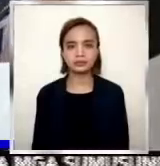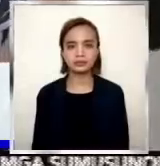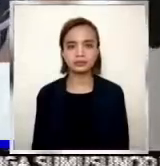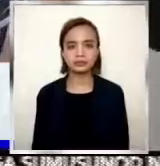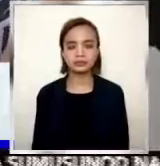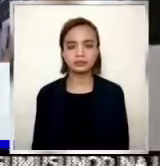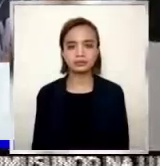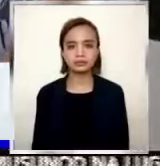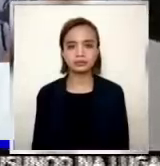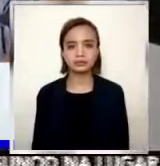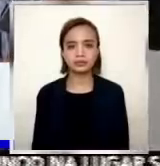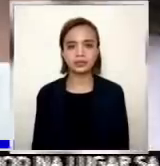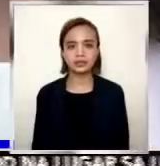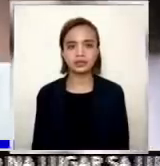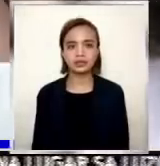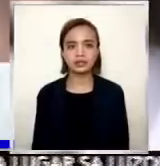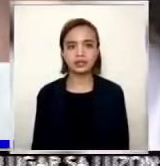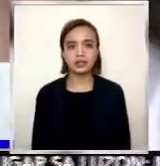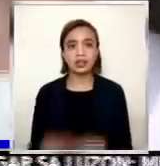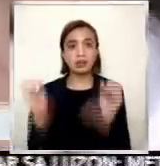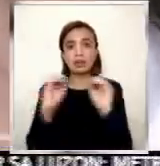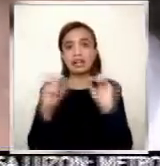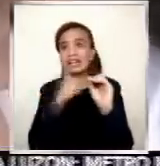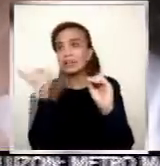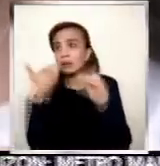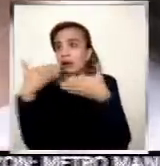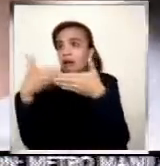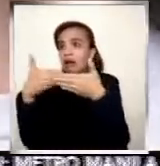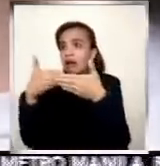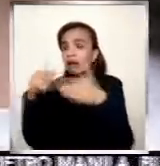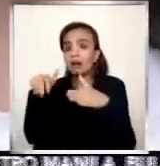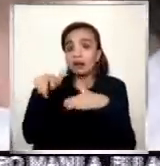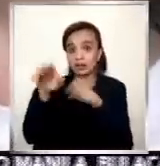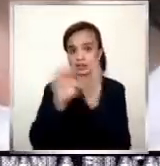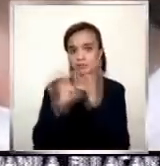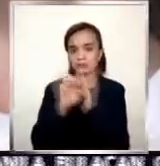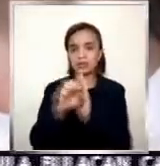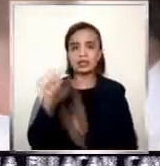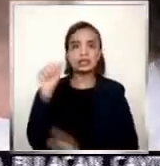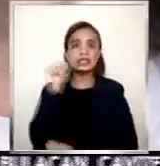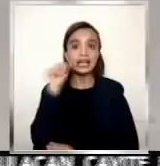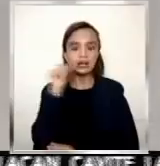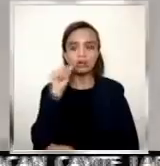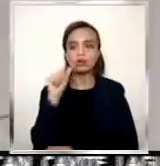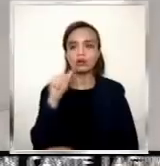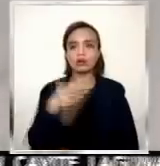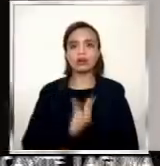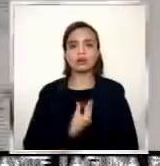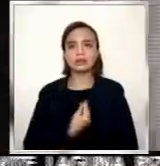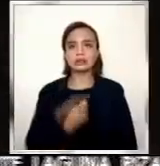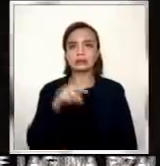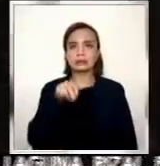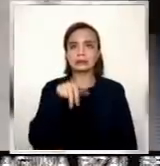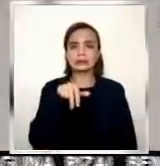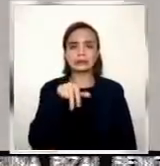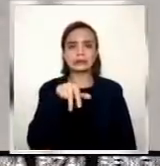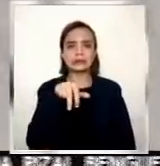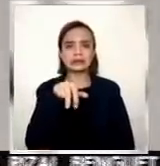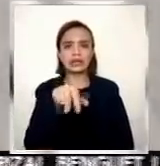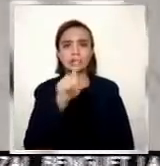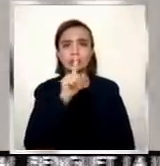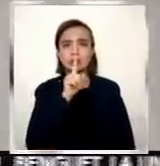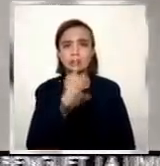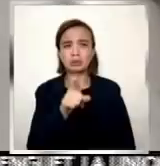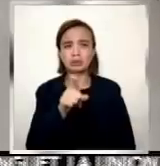Dahil walang ibang malapit na tawiran, si Aiko halimbawa kahit kinakabahan sa bawat araw na paglakad dito, napipilitang dito pa